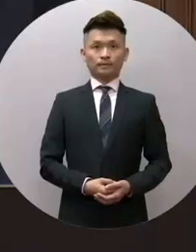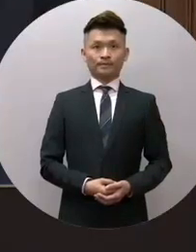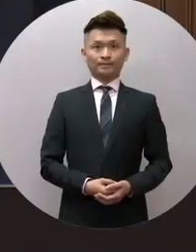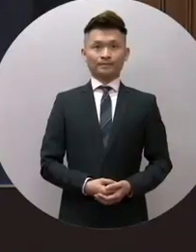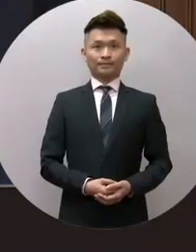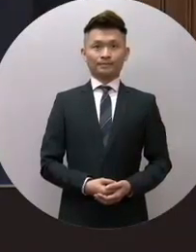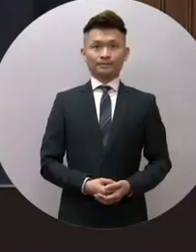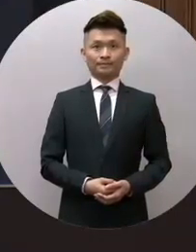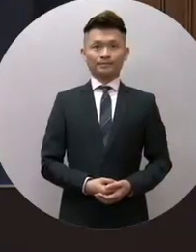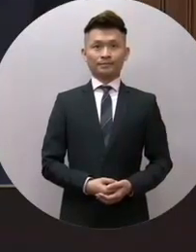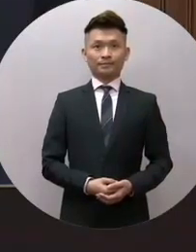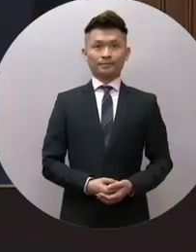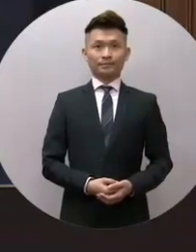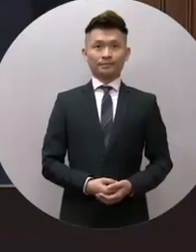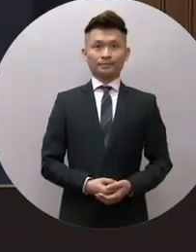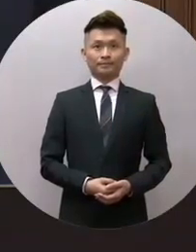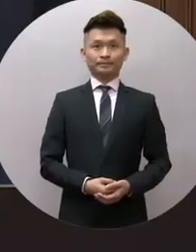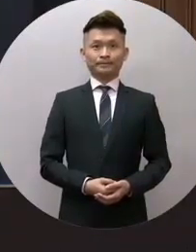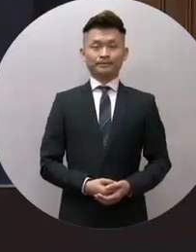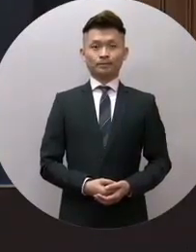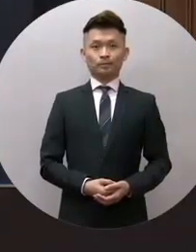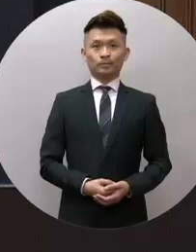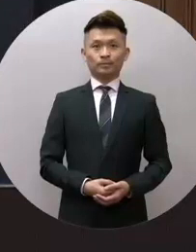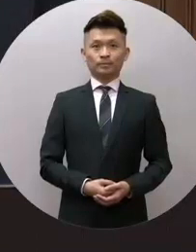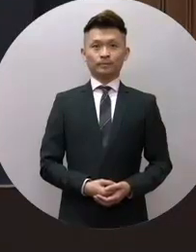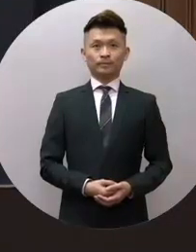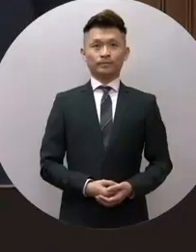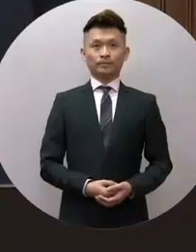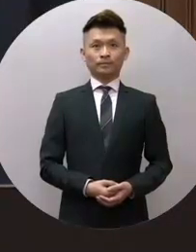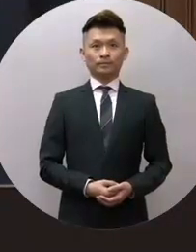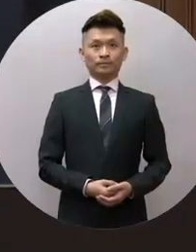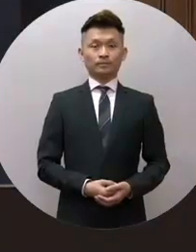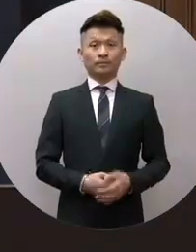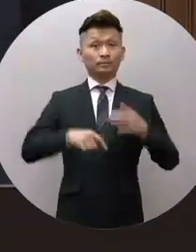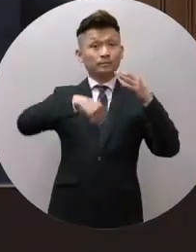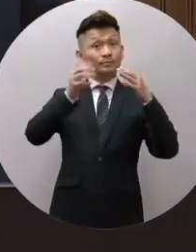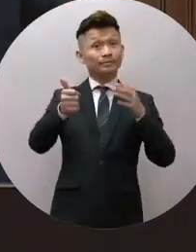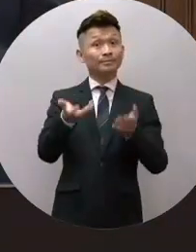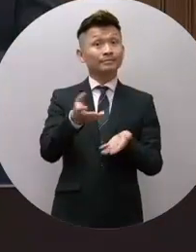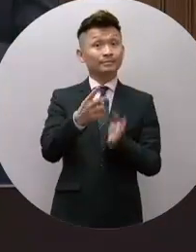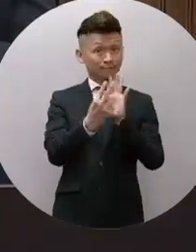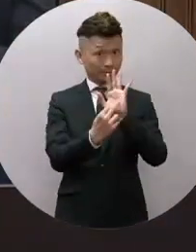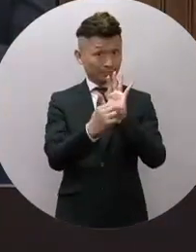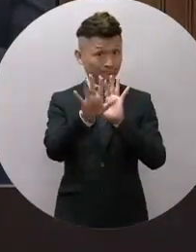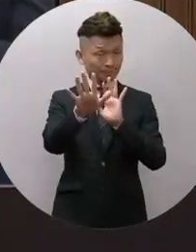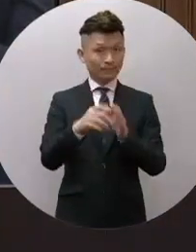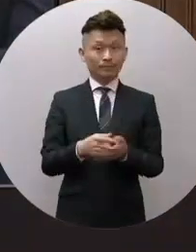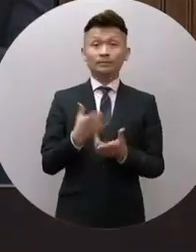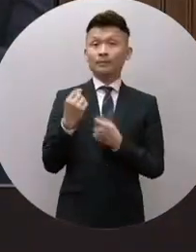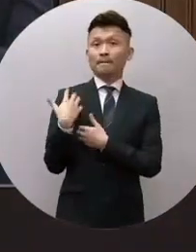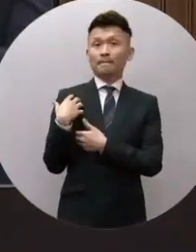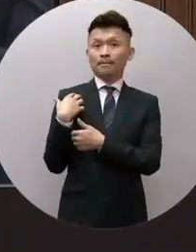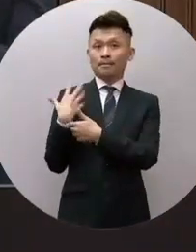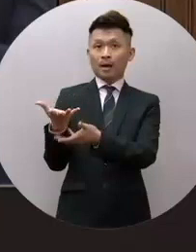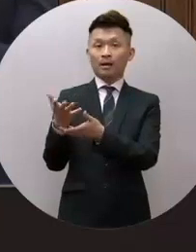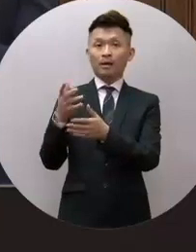据在哪里，能够解决的我们尽量来解决问题。 好，院长，那您刚刚讲就是你一样还是会责成我们